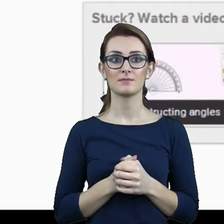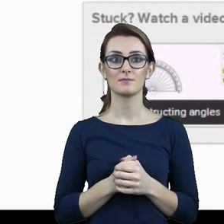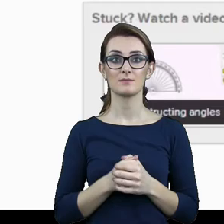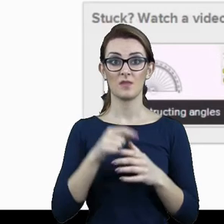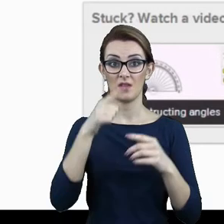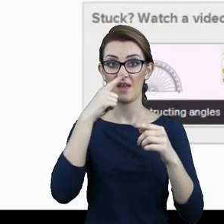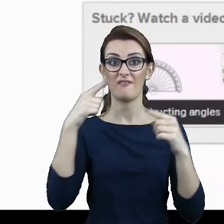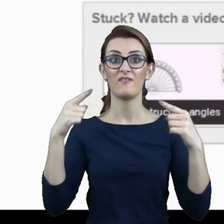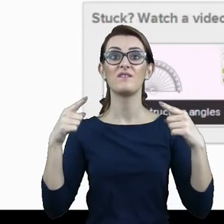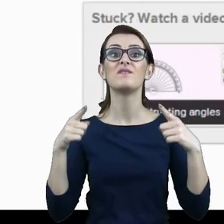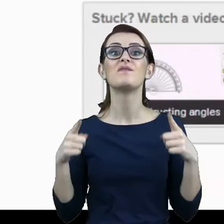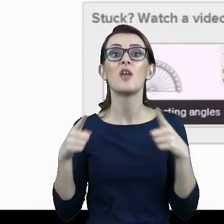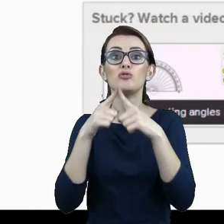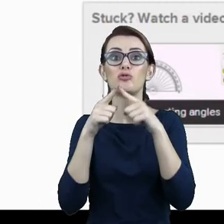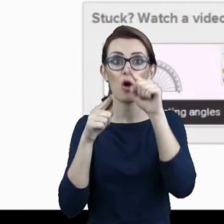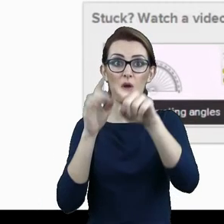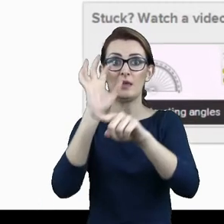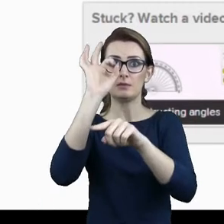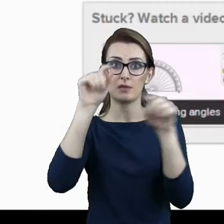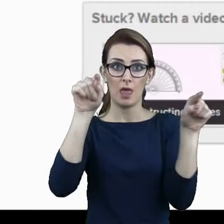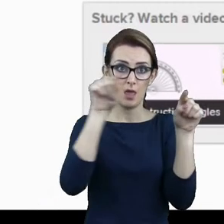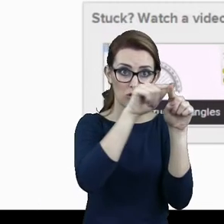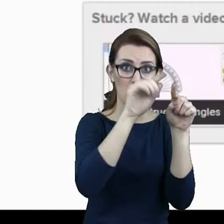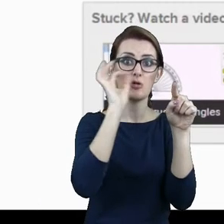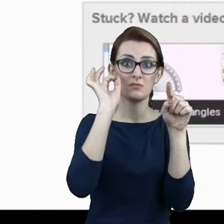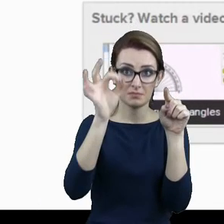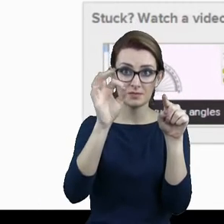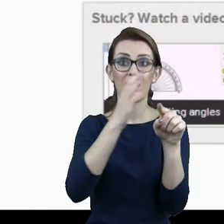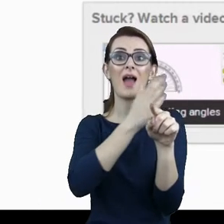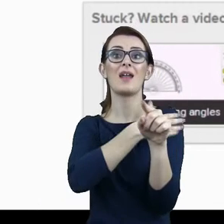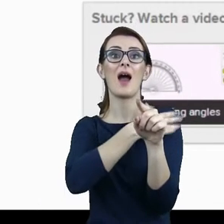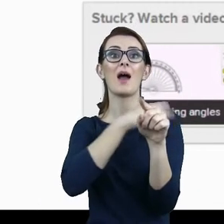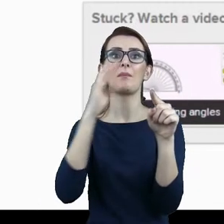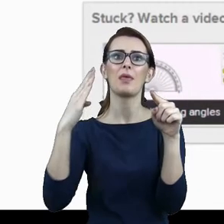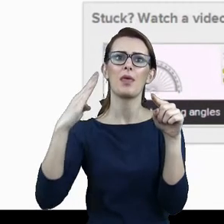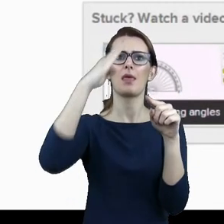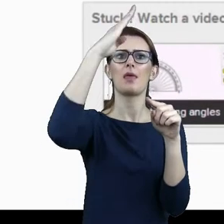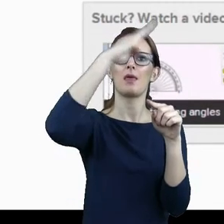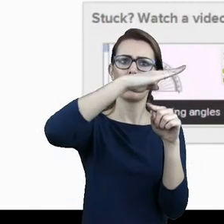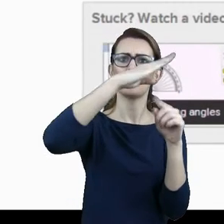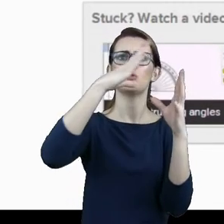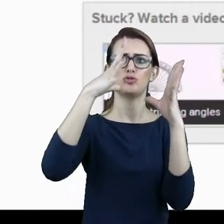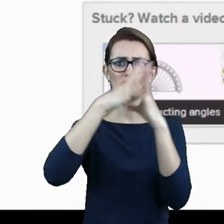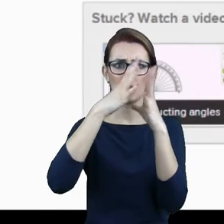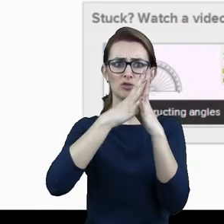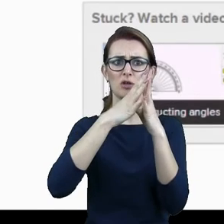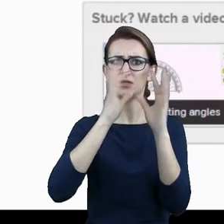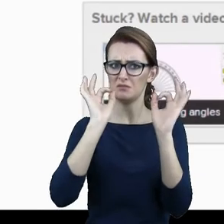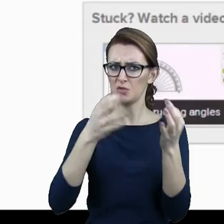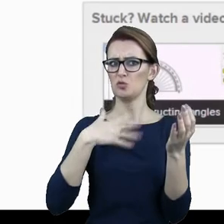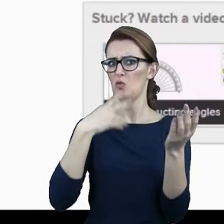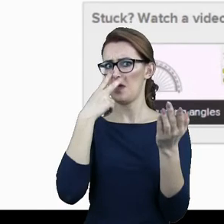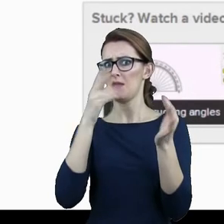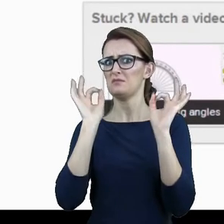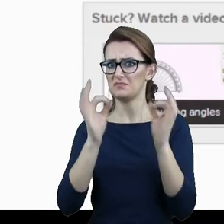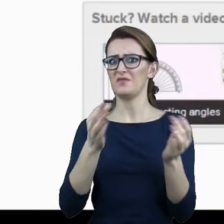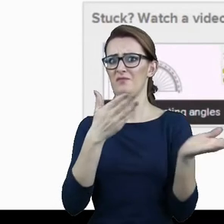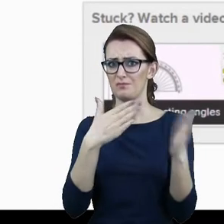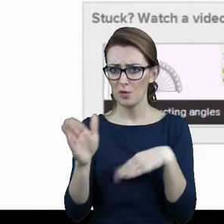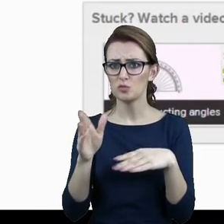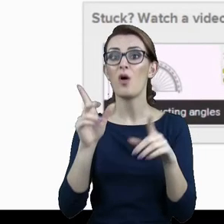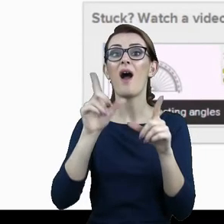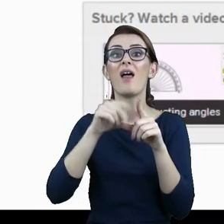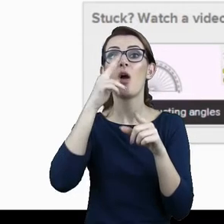w ten sposób. Mamy tutaj wierzchołek, przecina się ramię z zerem i ten,